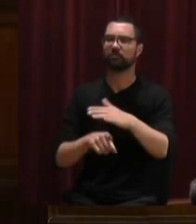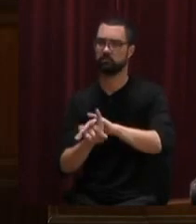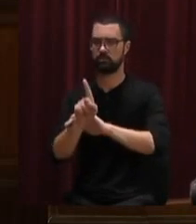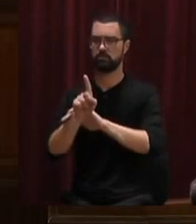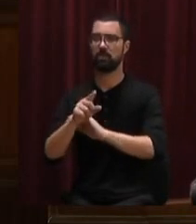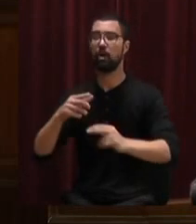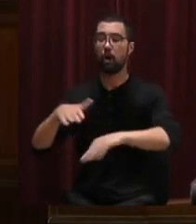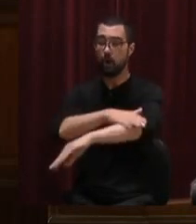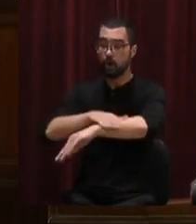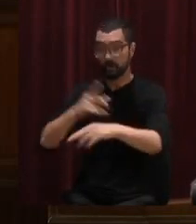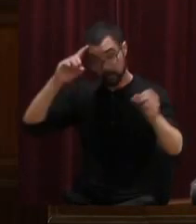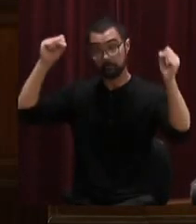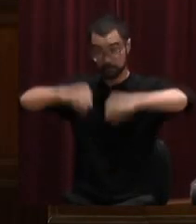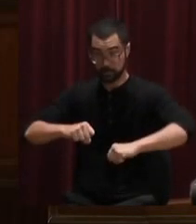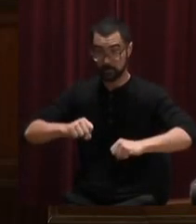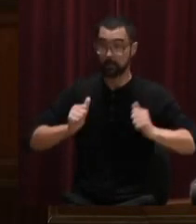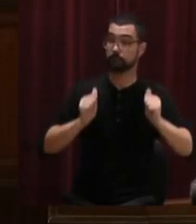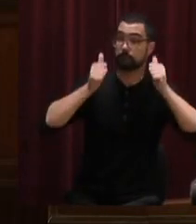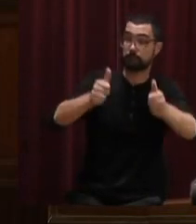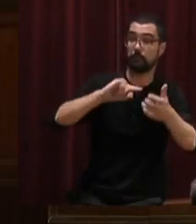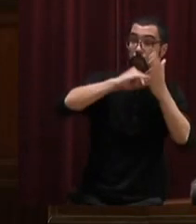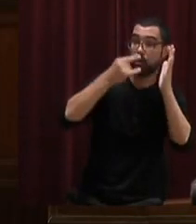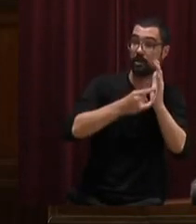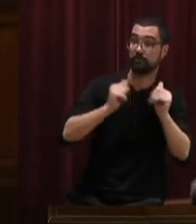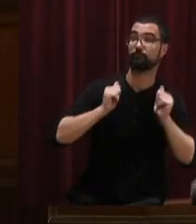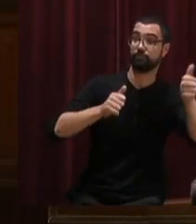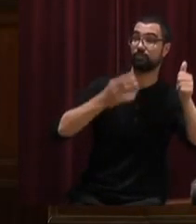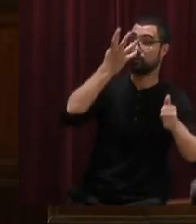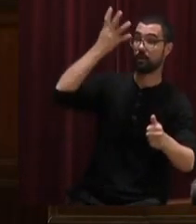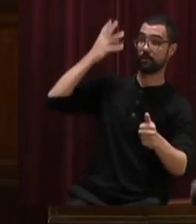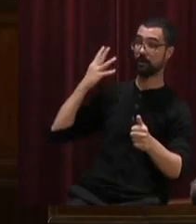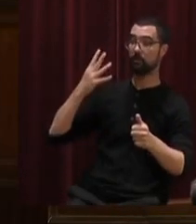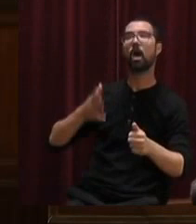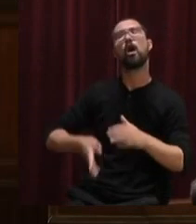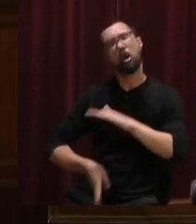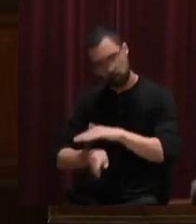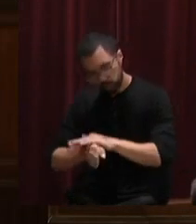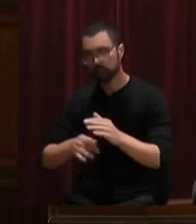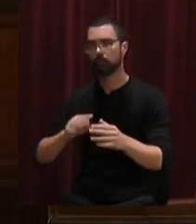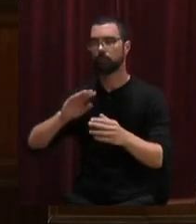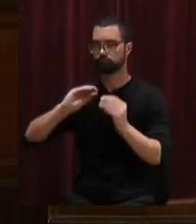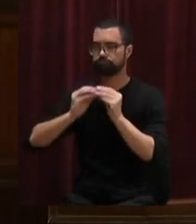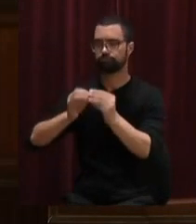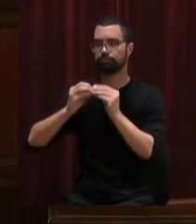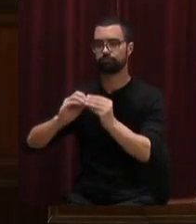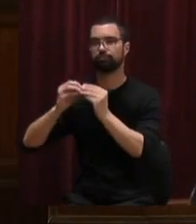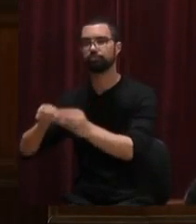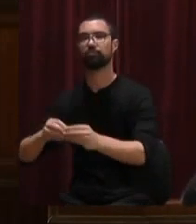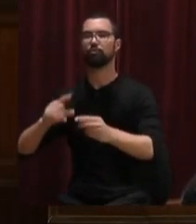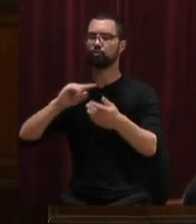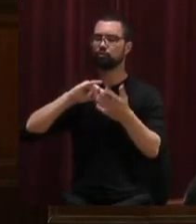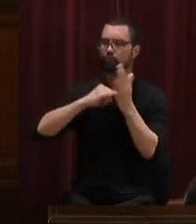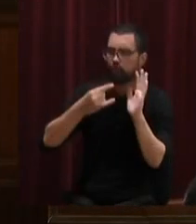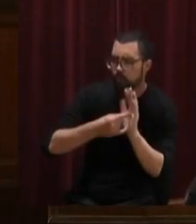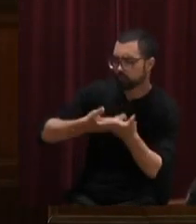govern de pacte pugui completar el seu projecte durant els anys que han de venir. Ens demanen que donen solucions, que confrontem idees, però